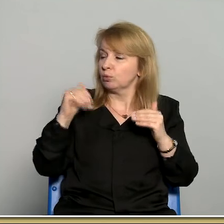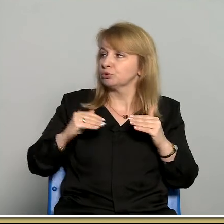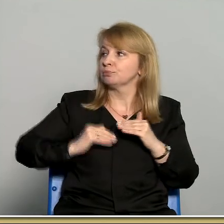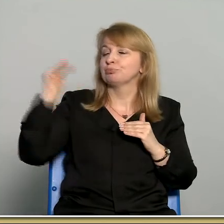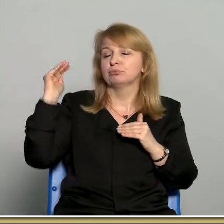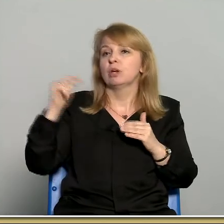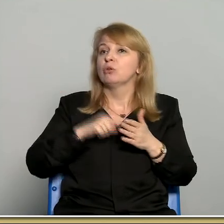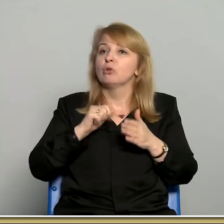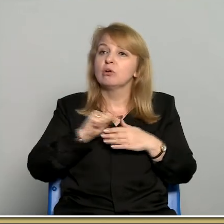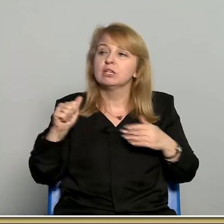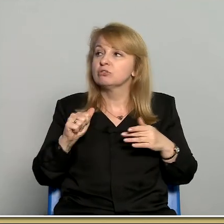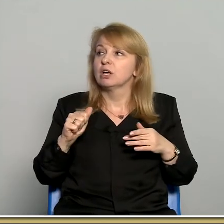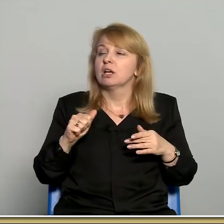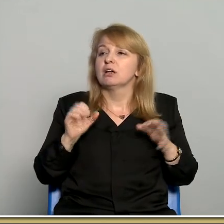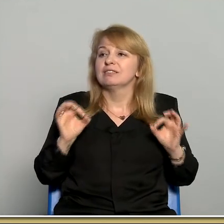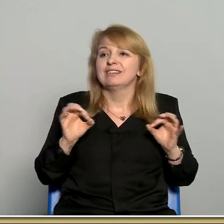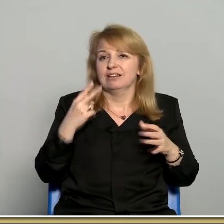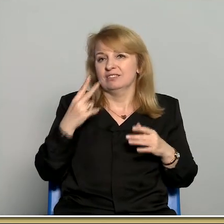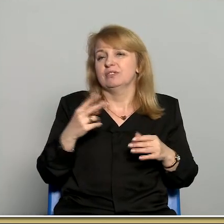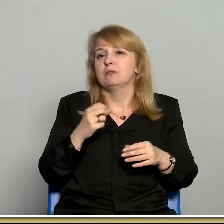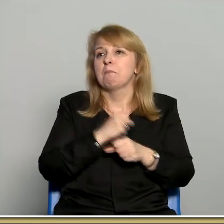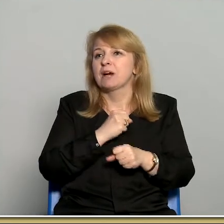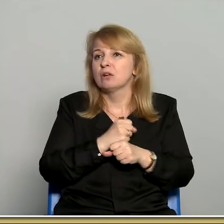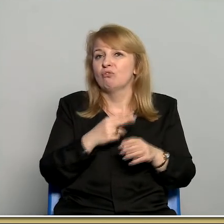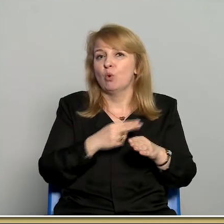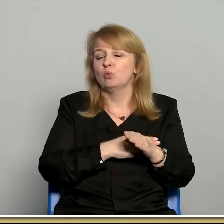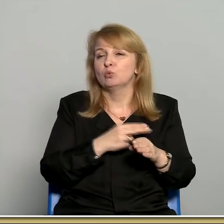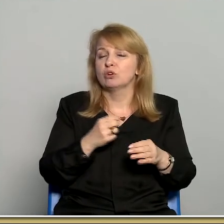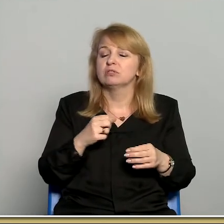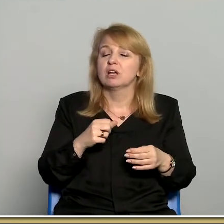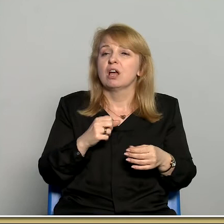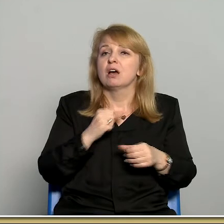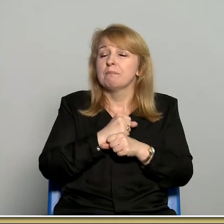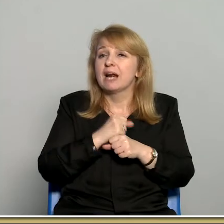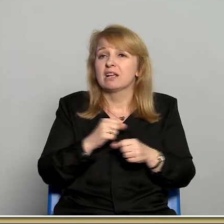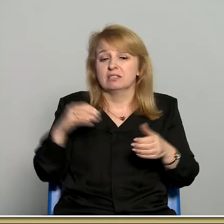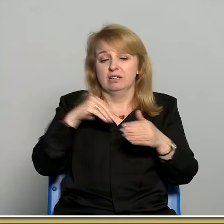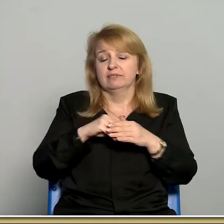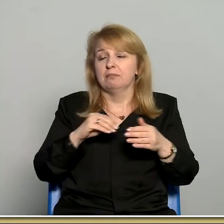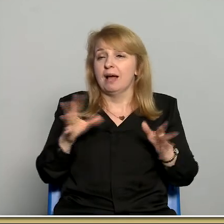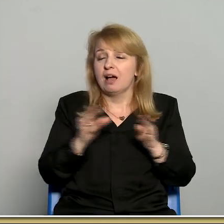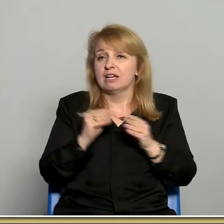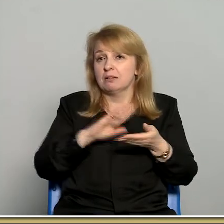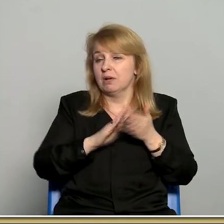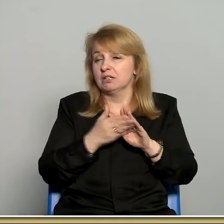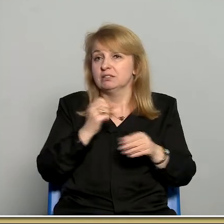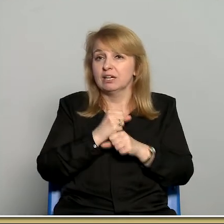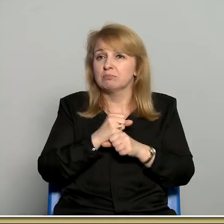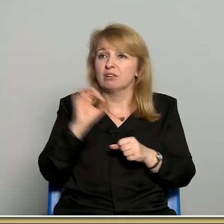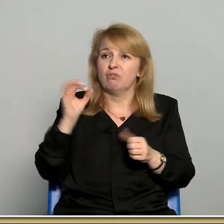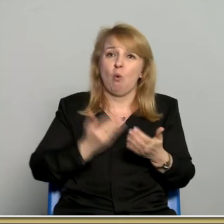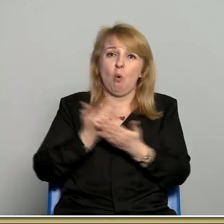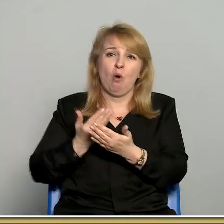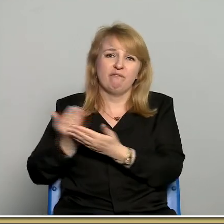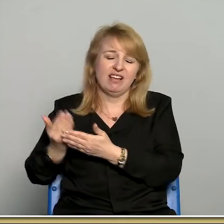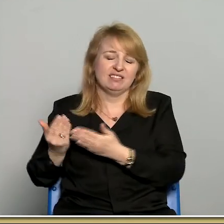bardzo często borykają się nasi pracownicy na rynku pracy, to oferty, które